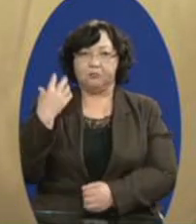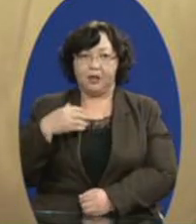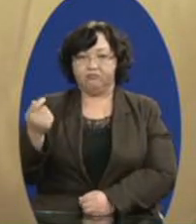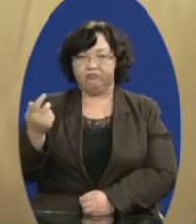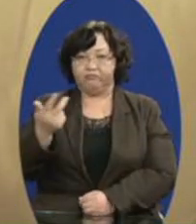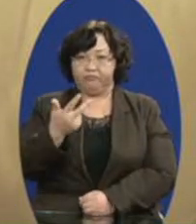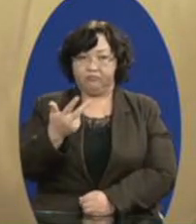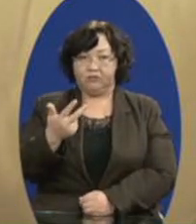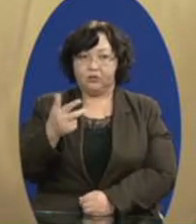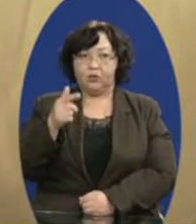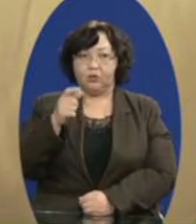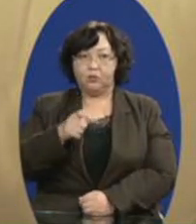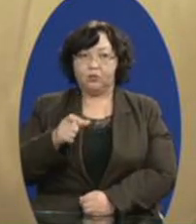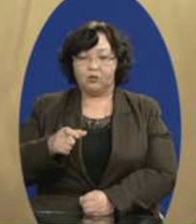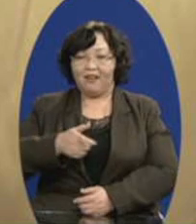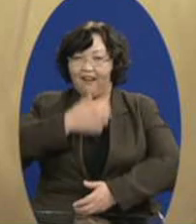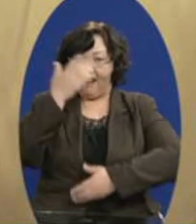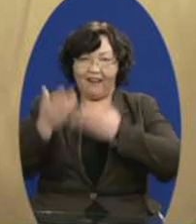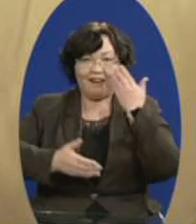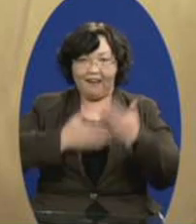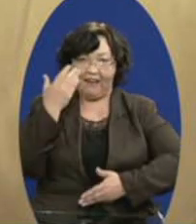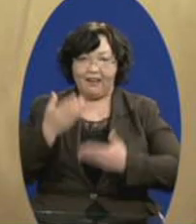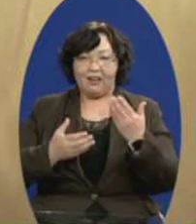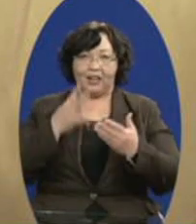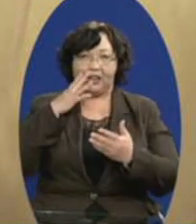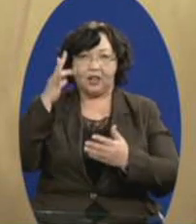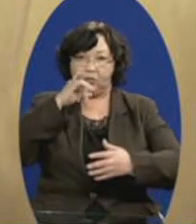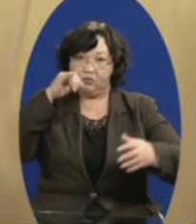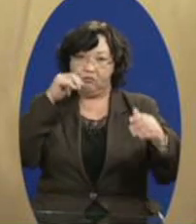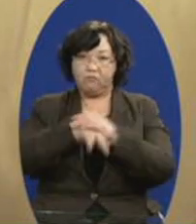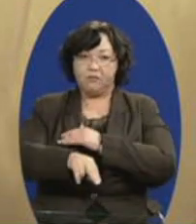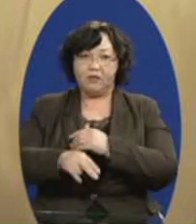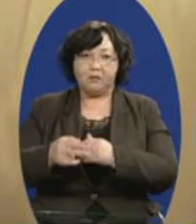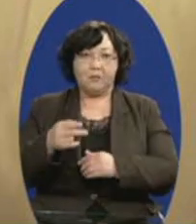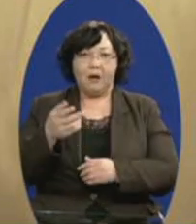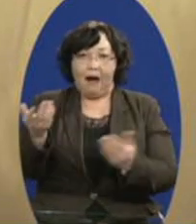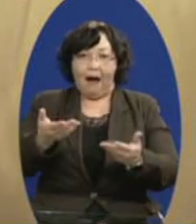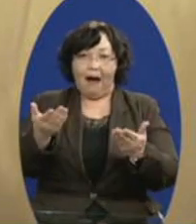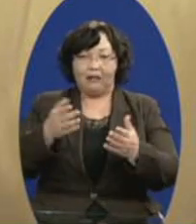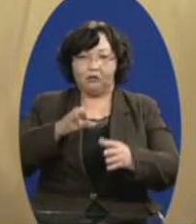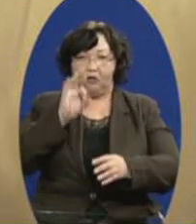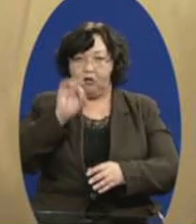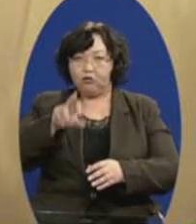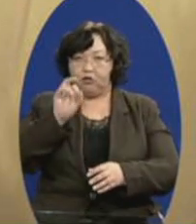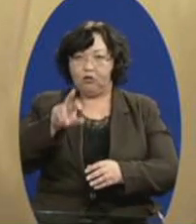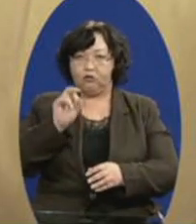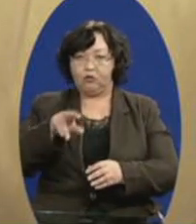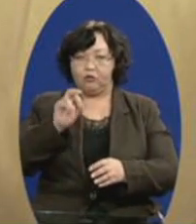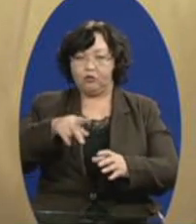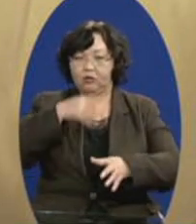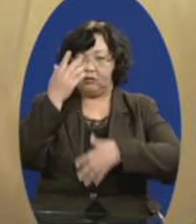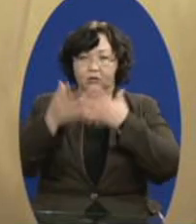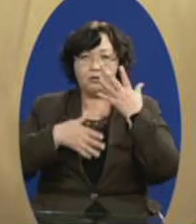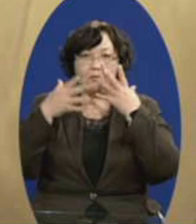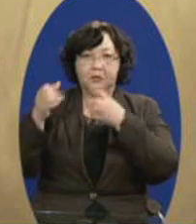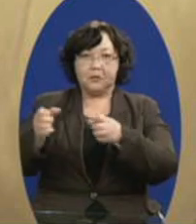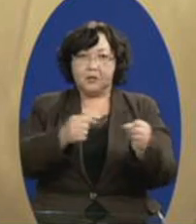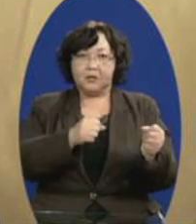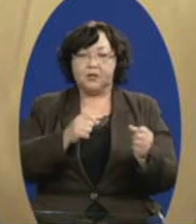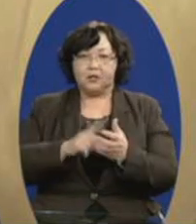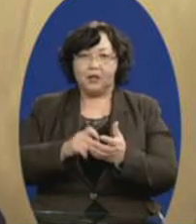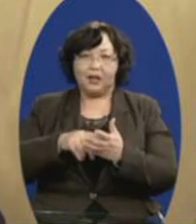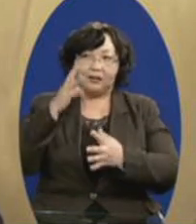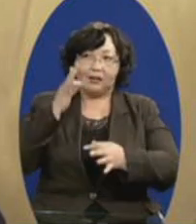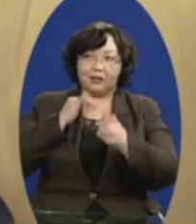шалгаж ирсэн хүмүүсийг энэ шуу ажиллагааны үрээнд эх орондоо одоо эргүүлэх тал дээр гадаад харилцаа